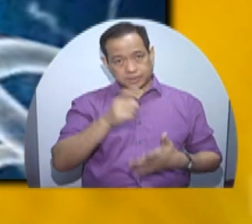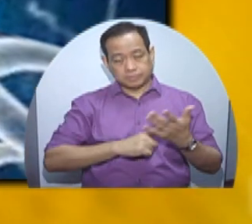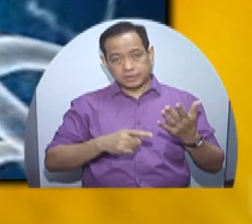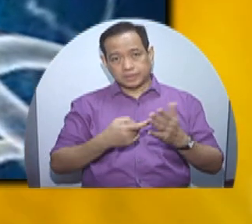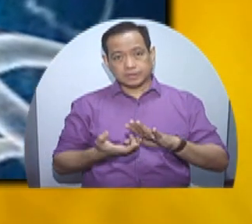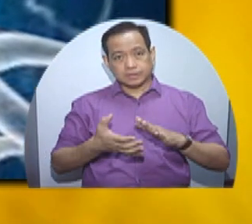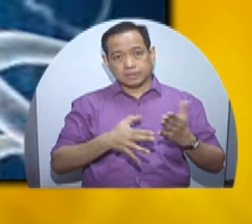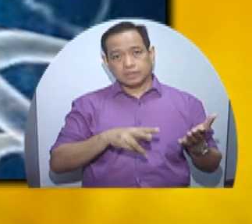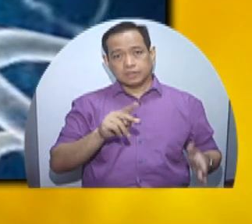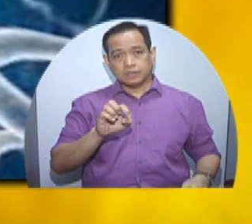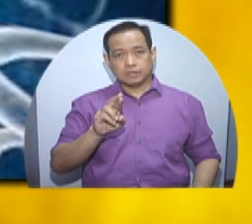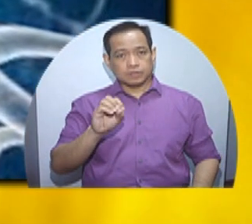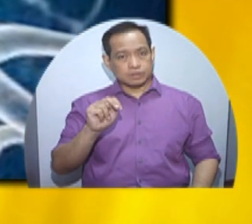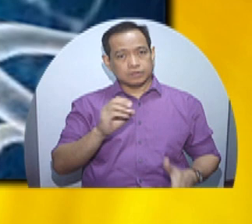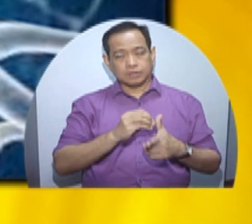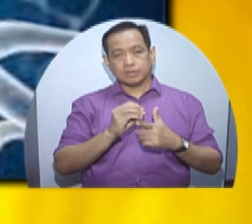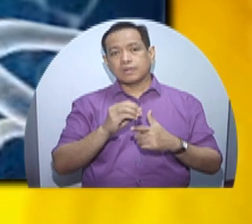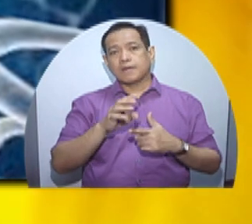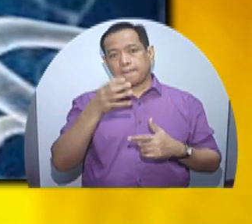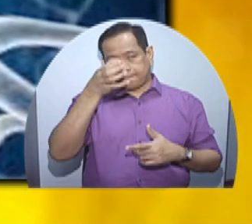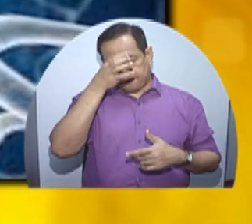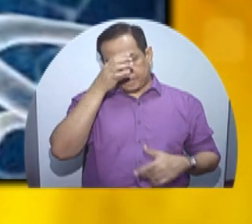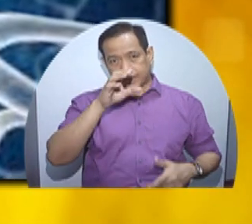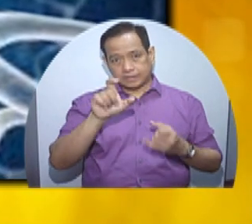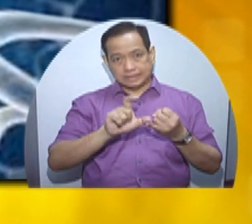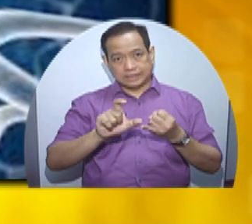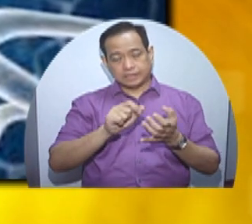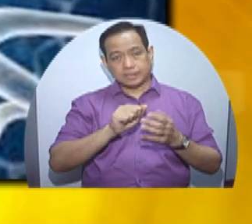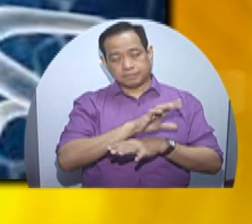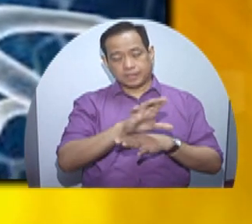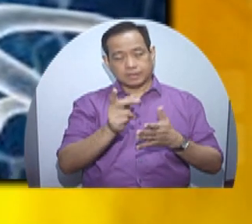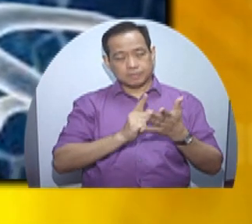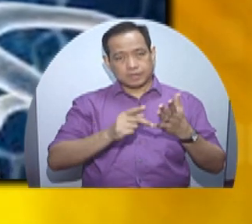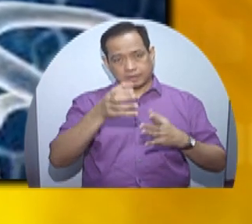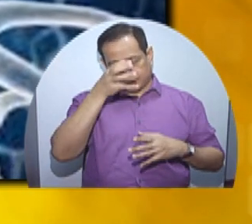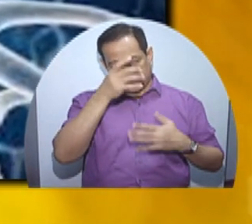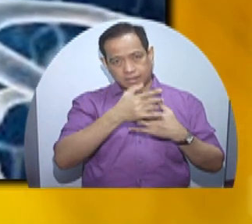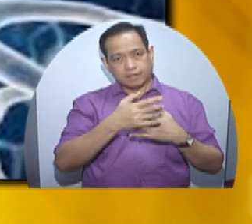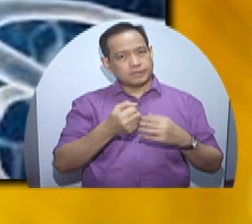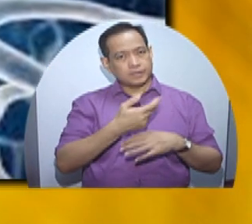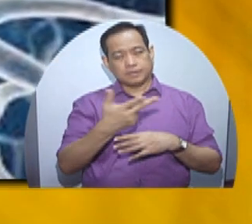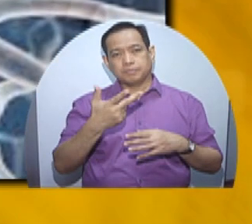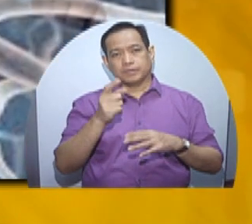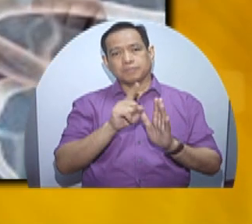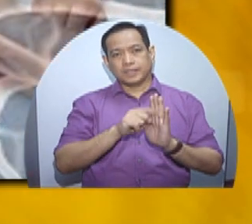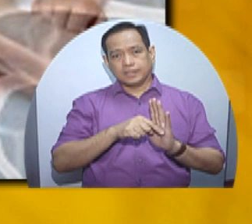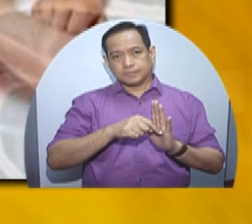dito, namamatay ang neurons o brain cells sa apektadong bahagi ng utak paglipas lamang ng ilang